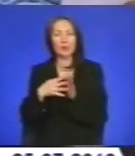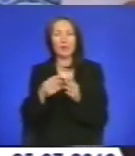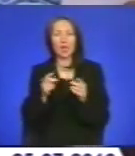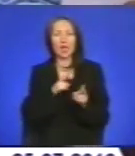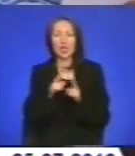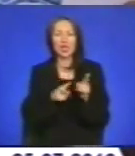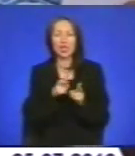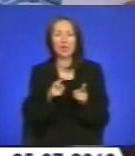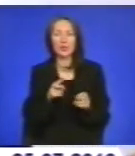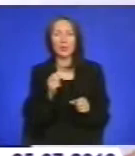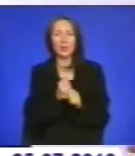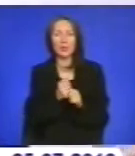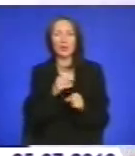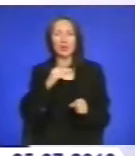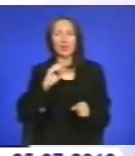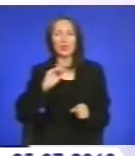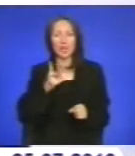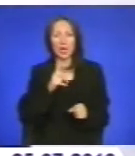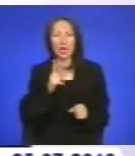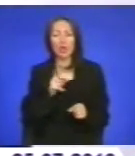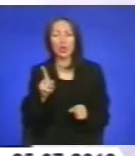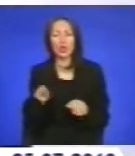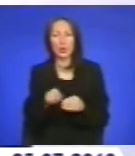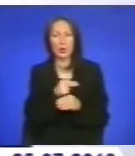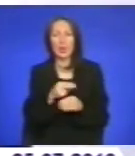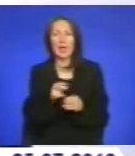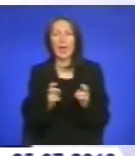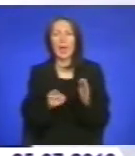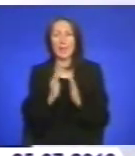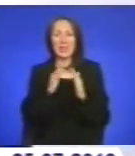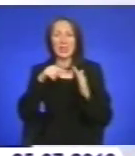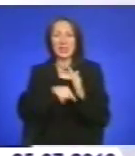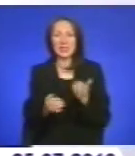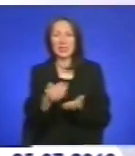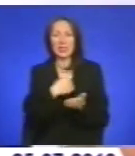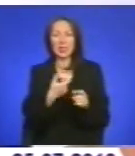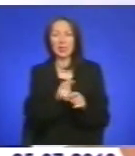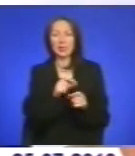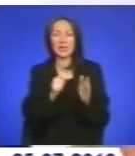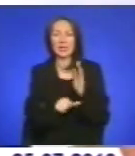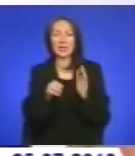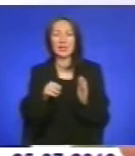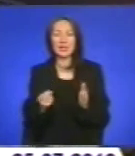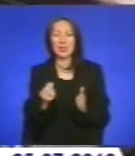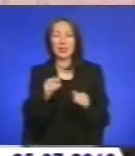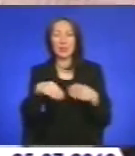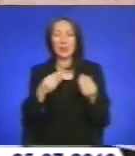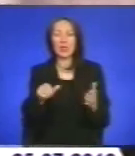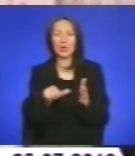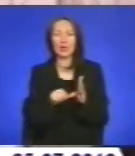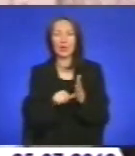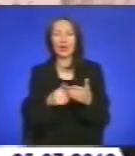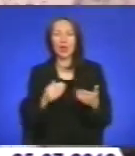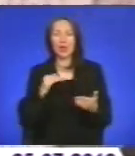їх обслуговує. Люди, аби відремонтувати під'їзди, зібрали понад 60 тисяч гривень і передали їх представнику комунального підприємства.